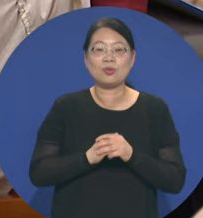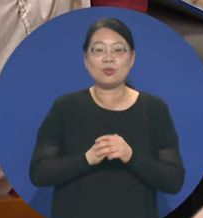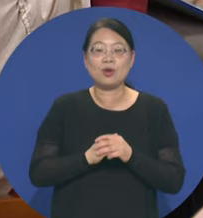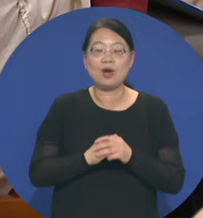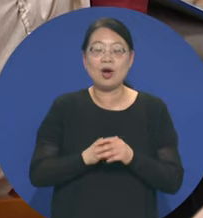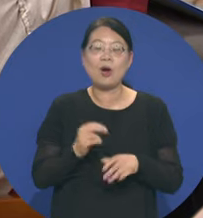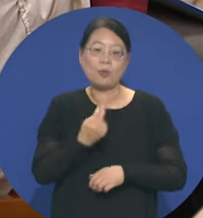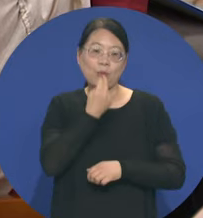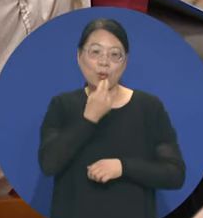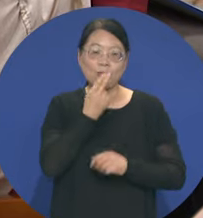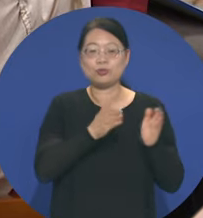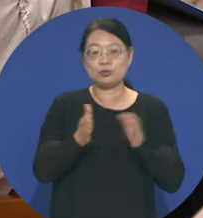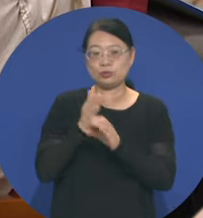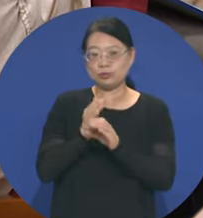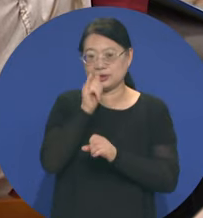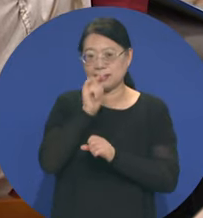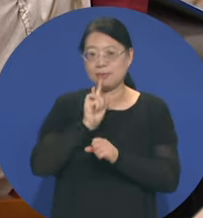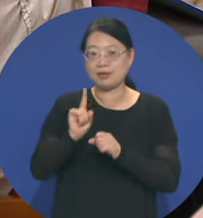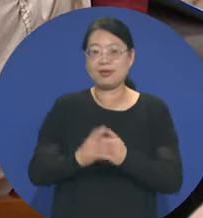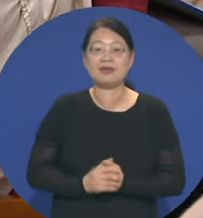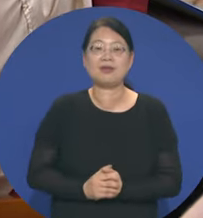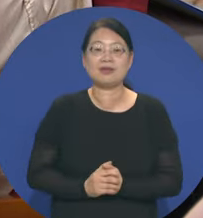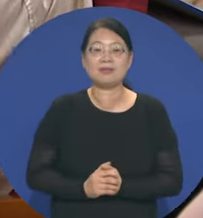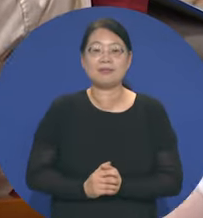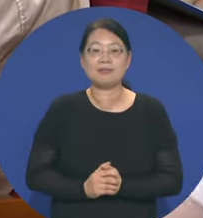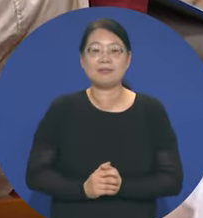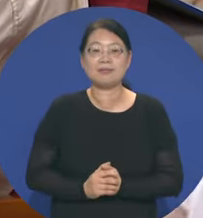기후 보험을 준비하고 있다고 밝혔습니다